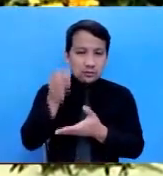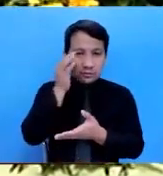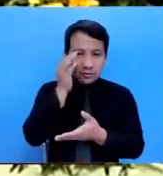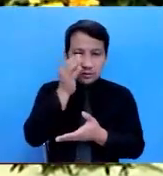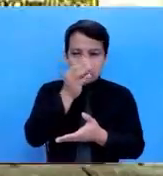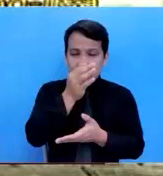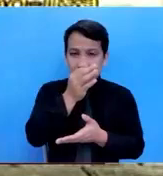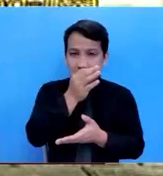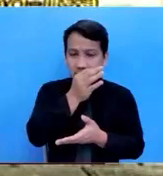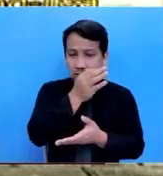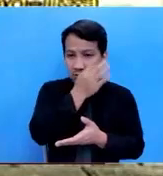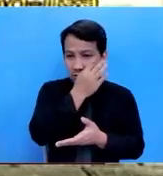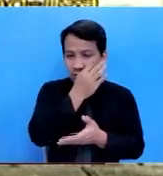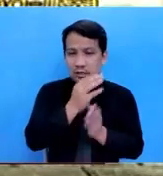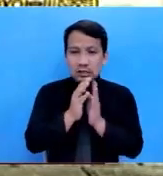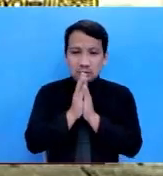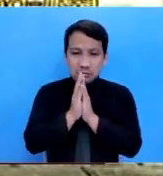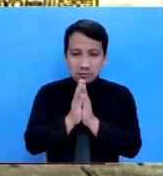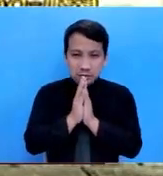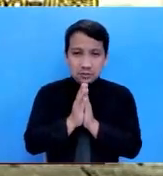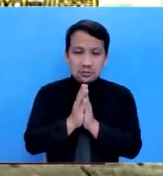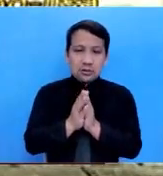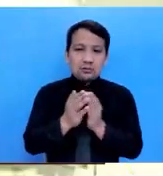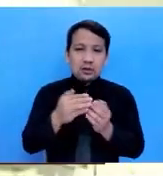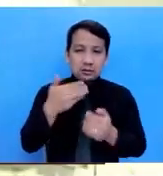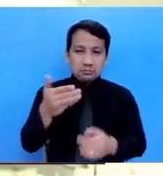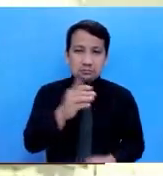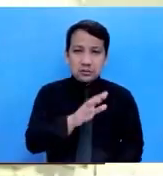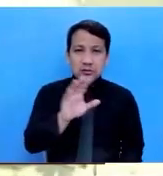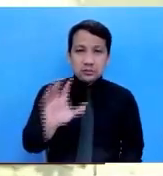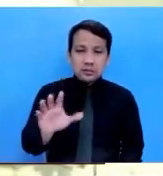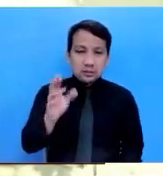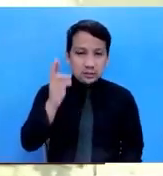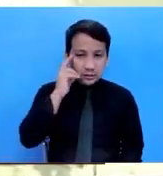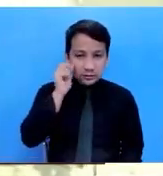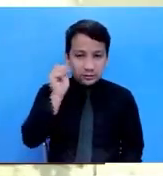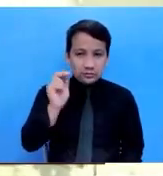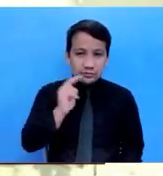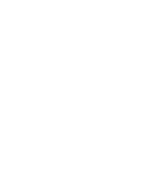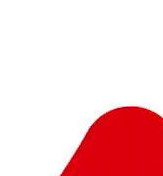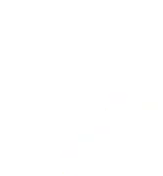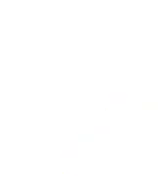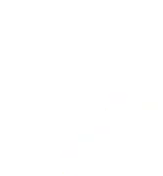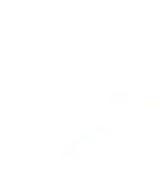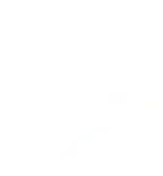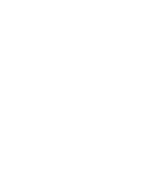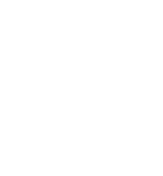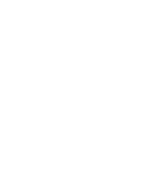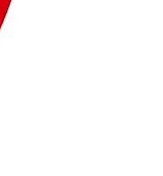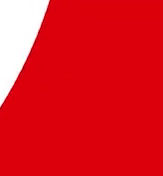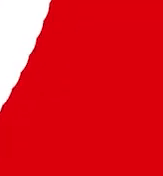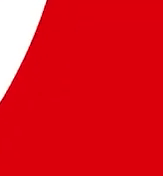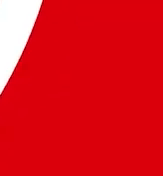at dasal. Nagbabalita mula sa frontline, Ryan Ang, News 5.